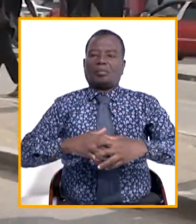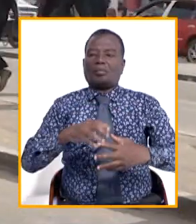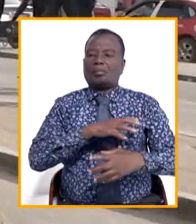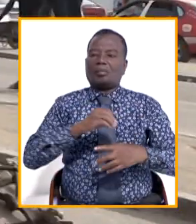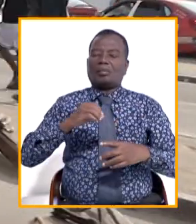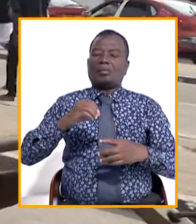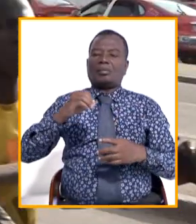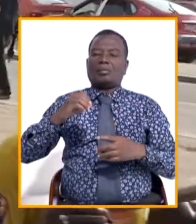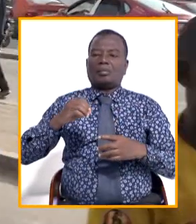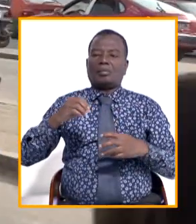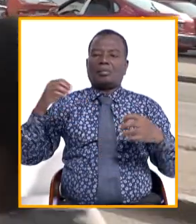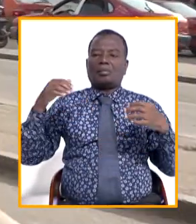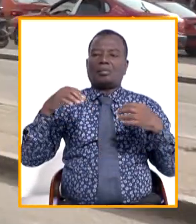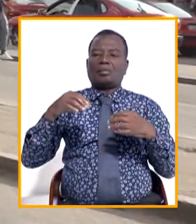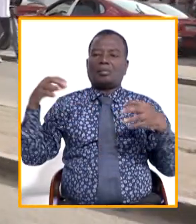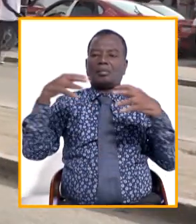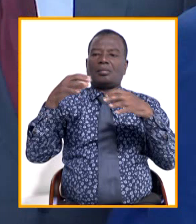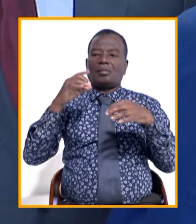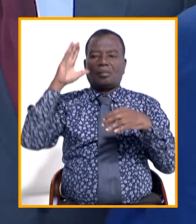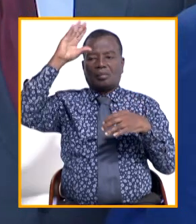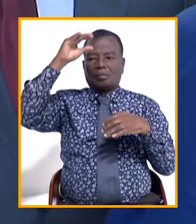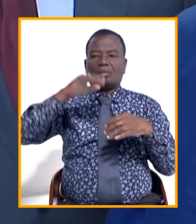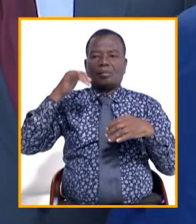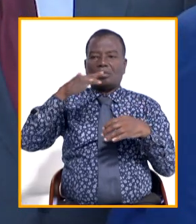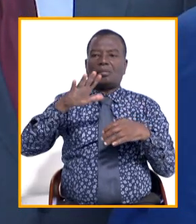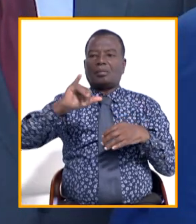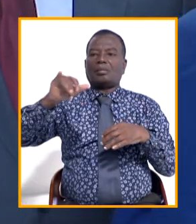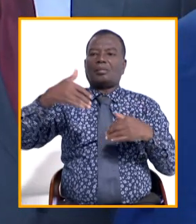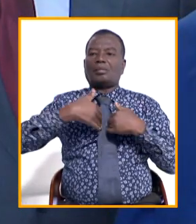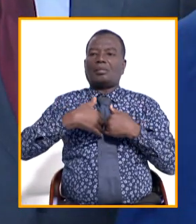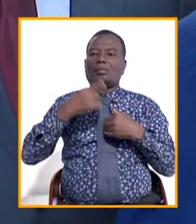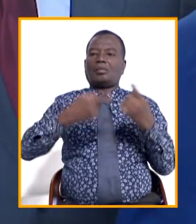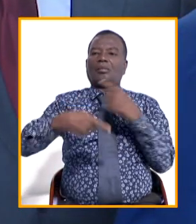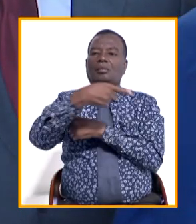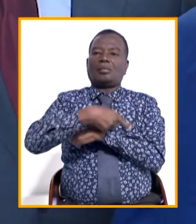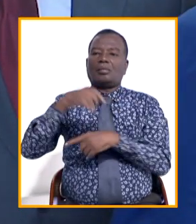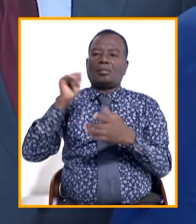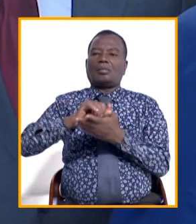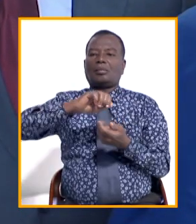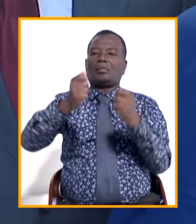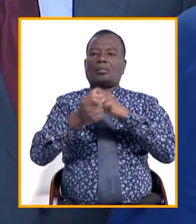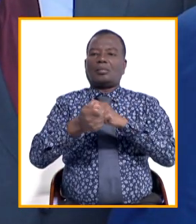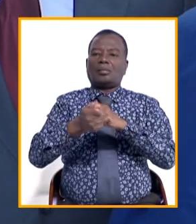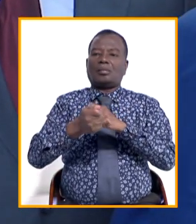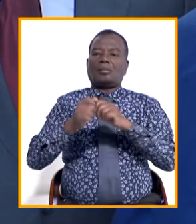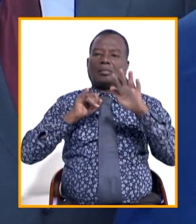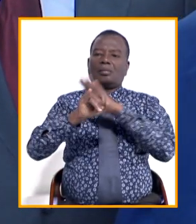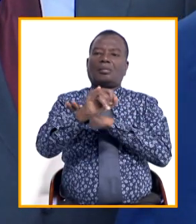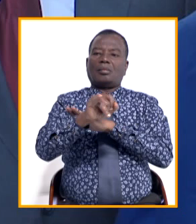promotion de l'égalité hommes et femmes en milieu de travail. Il y a aujourd'hui, avec ces réformes